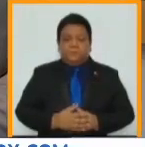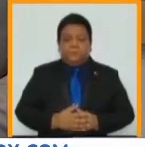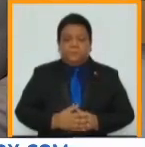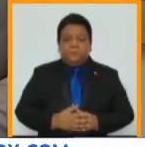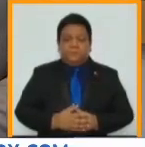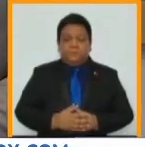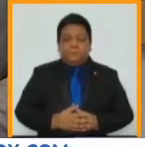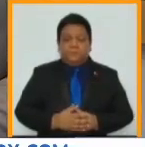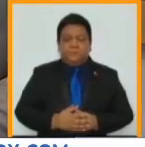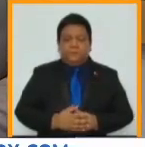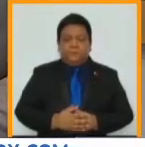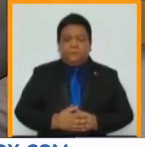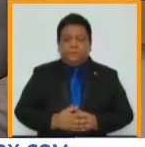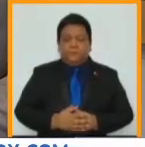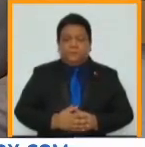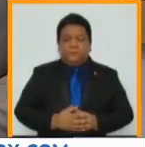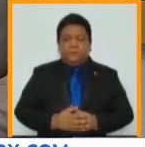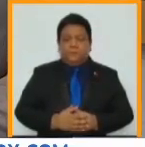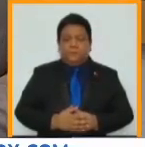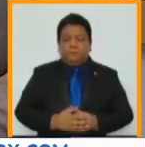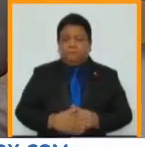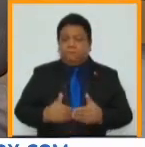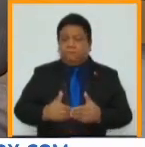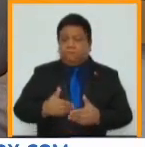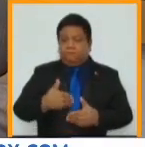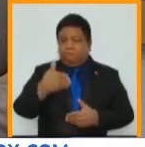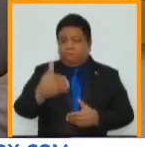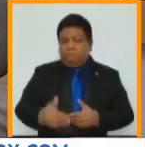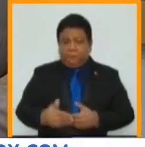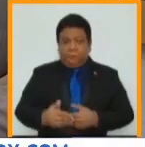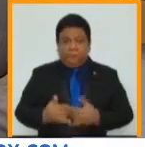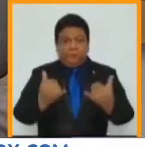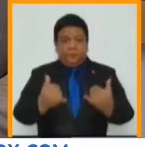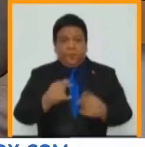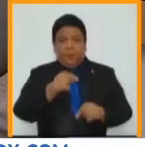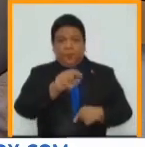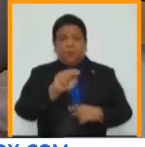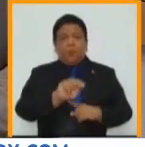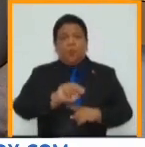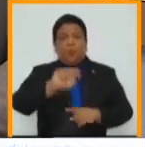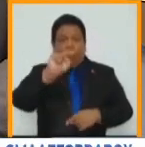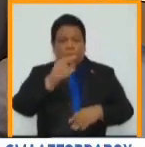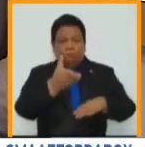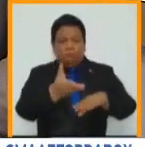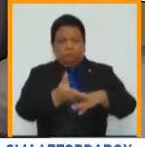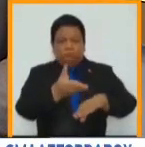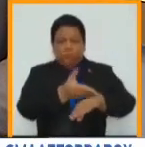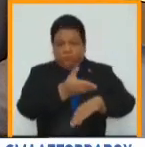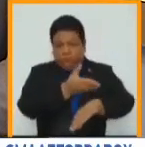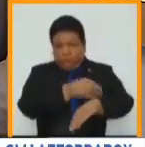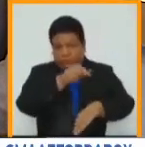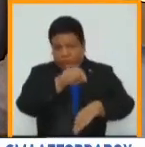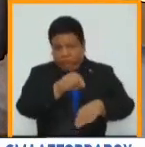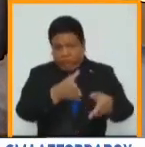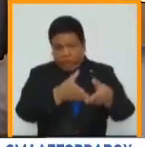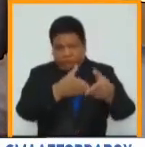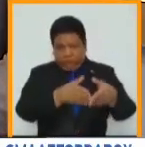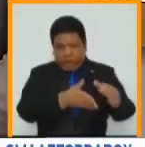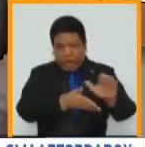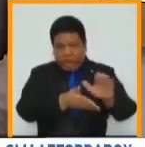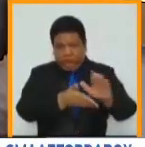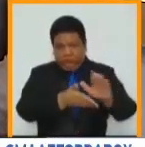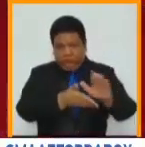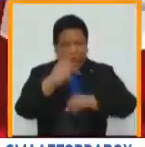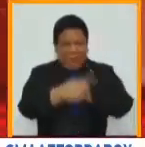Matiyagang naghihintay ang ilang pasahero sa Northport Terminal para makauwi na sa kanilang mga mahal sa buhay ngayong magpapasko. At may unang balita live